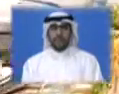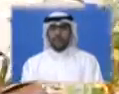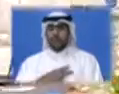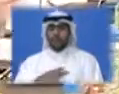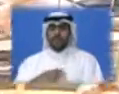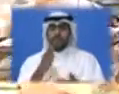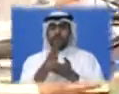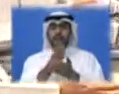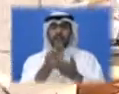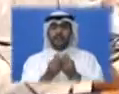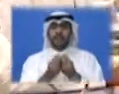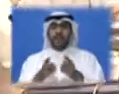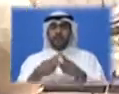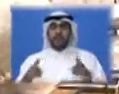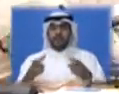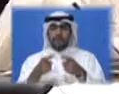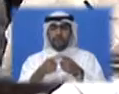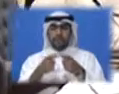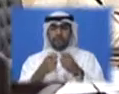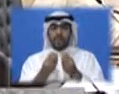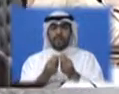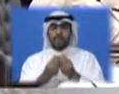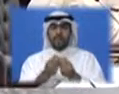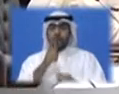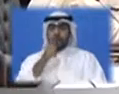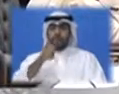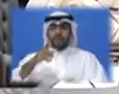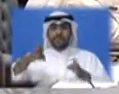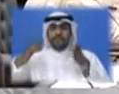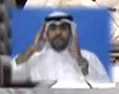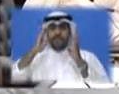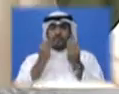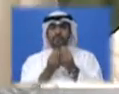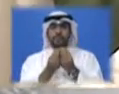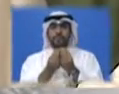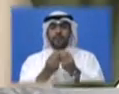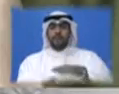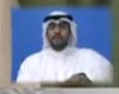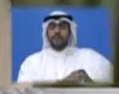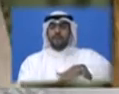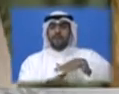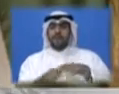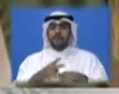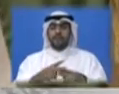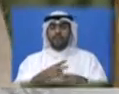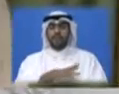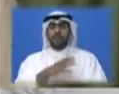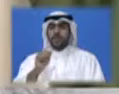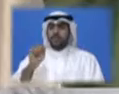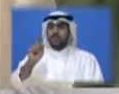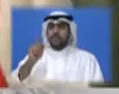وزير الخارجية في مستهل اجتماعه عن خالص التهاني والتبريكات لمقام حضرة صاحب السمو